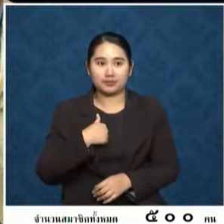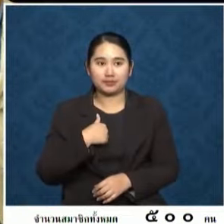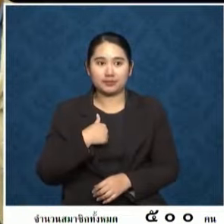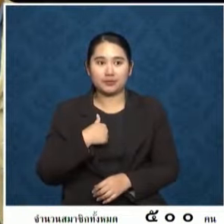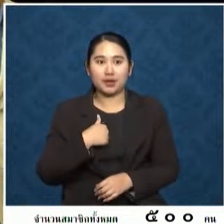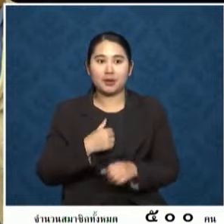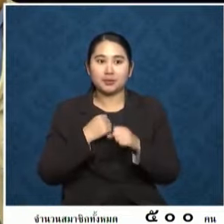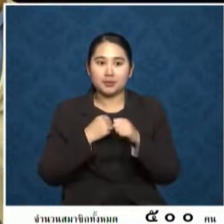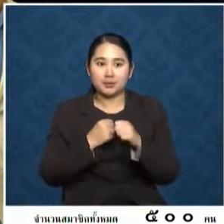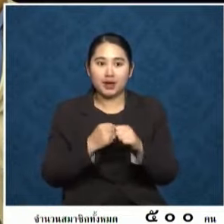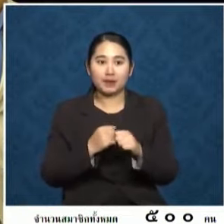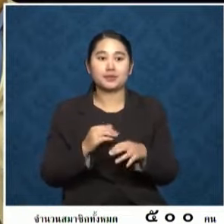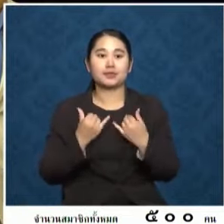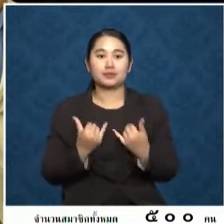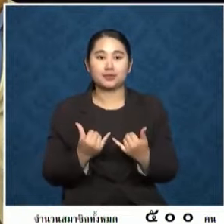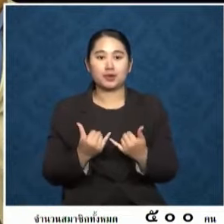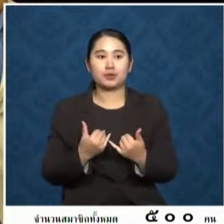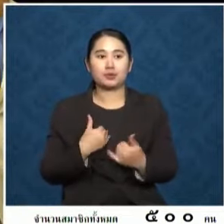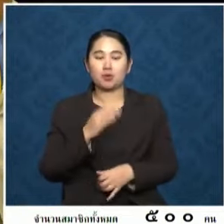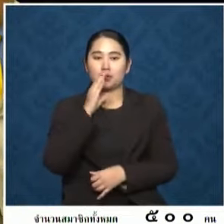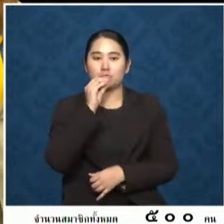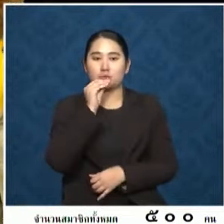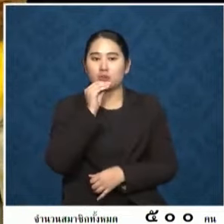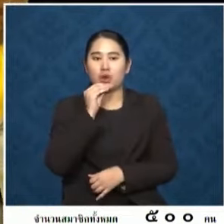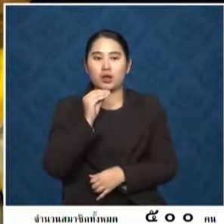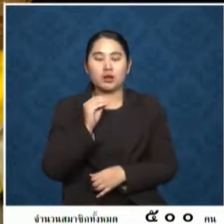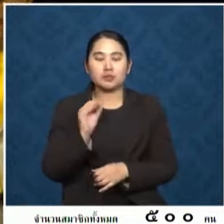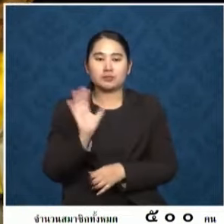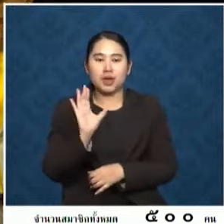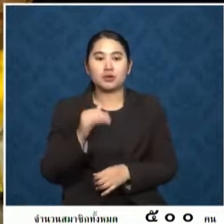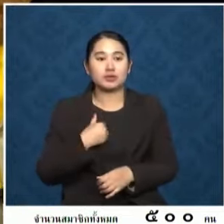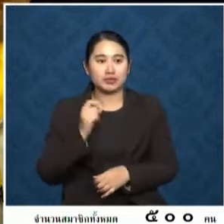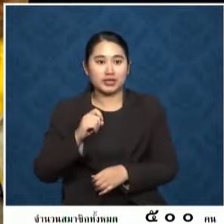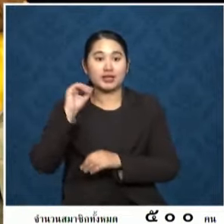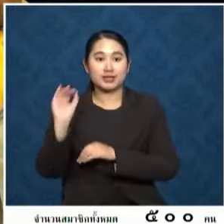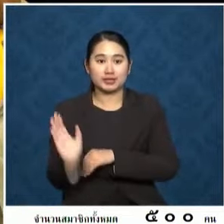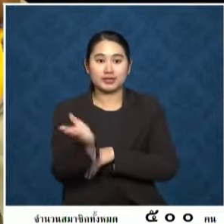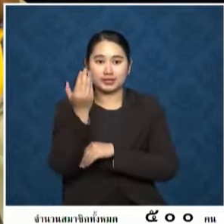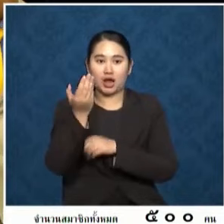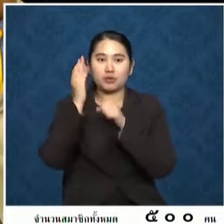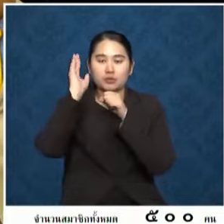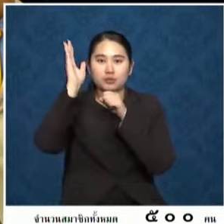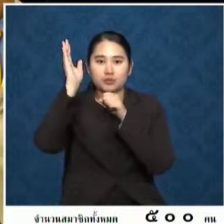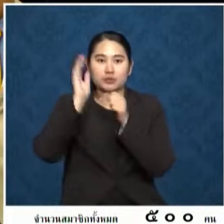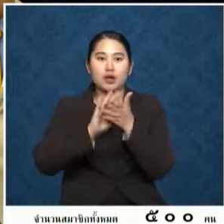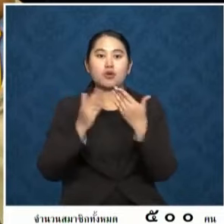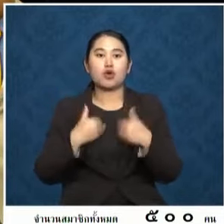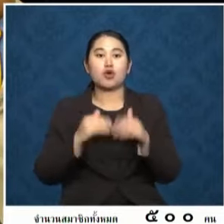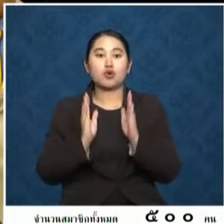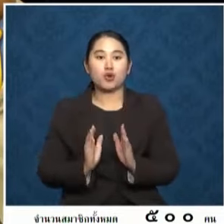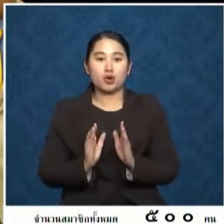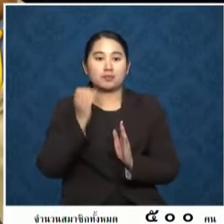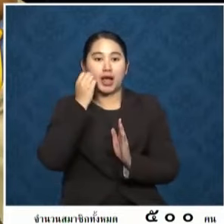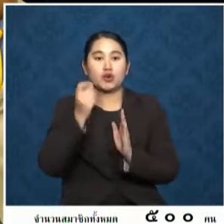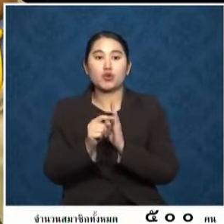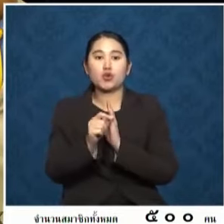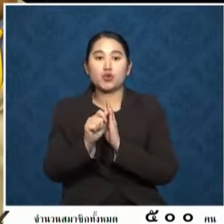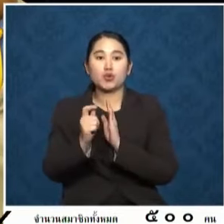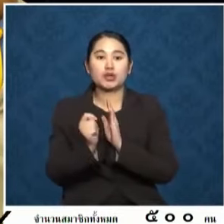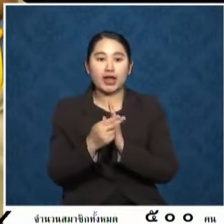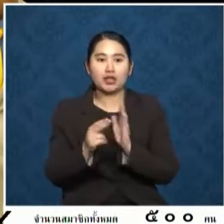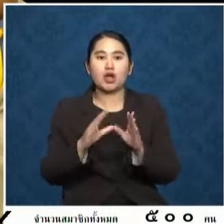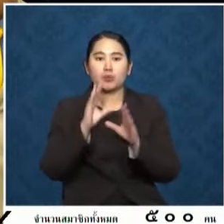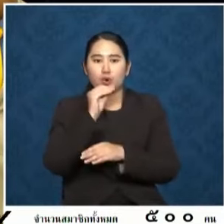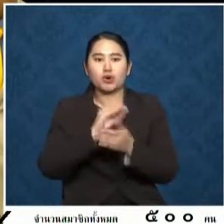ผมพยายามวางวันนี้ผมไม่อยากจะพูดอะไรมากเมื่อเช้าได้แสดงจุดยืนในฐานะคนอุทัยธานีก็จบไปแล้วน